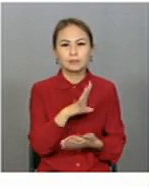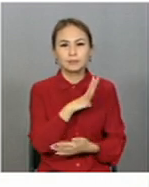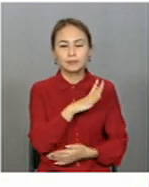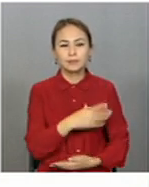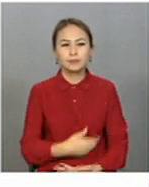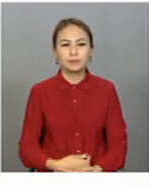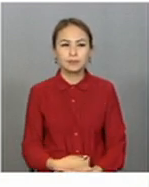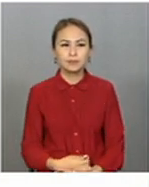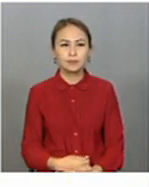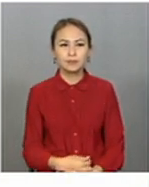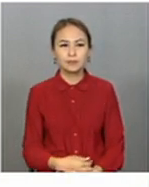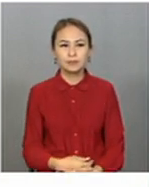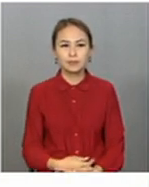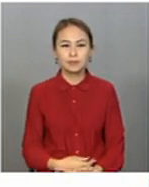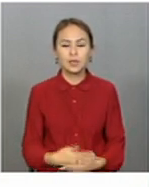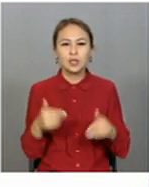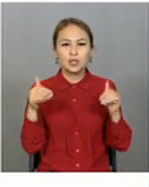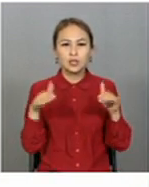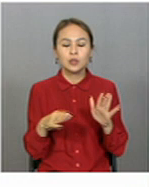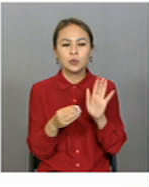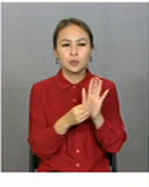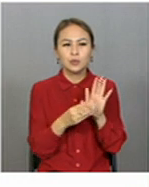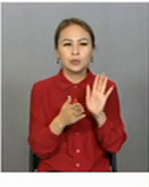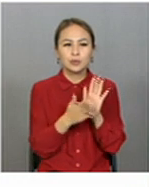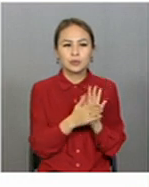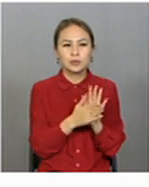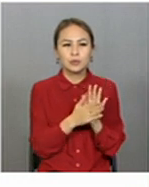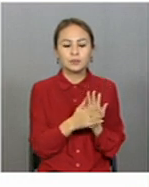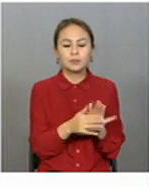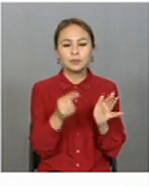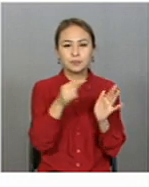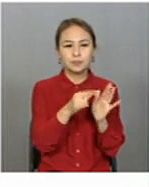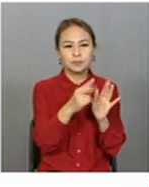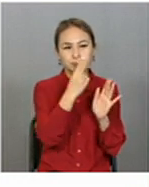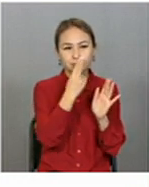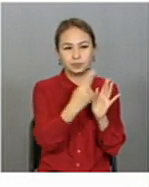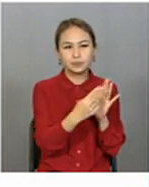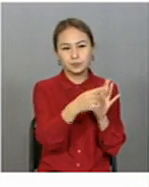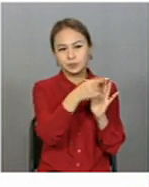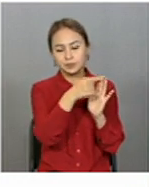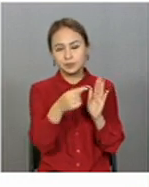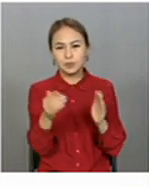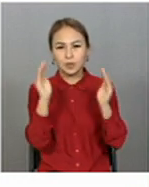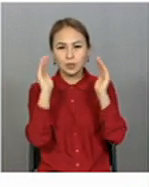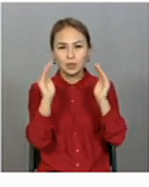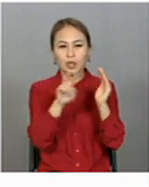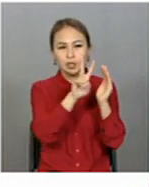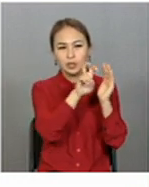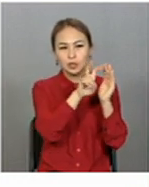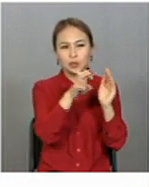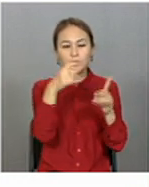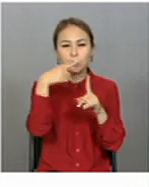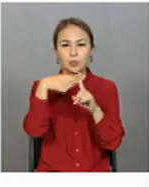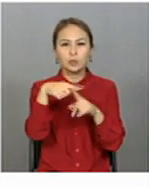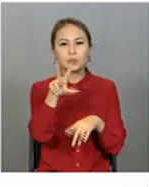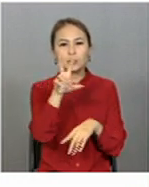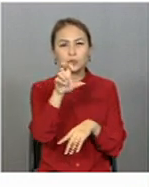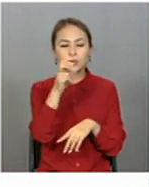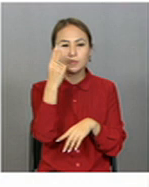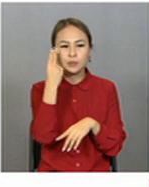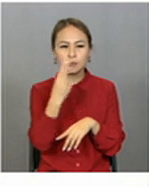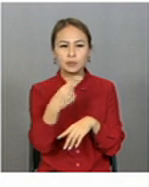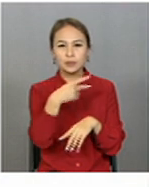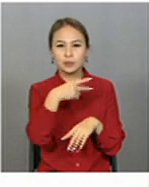көрейік. Шешуі. 1000 центнерден 200 центнер мен 300 центнердің